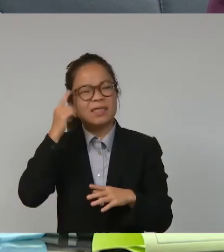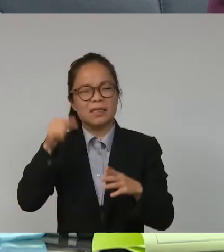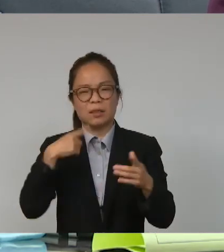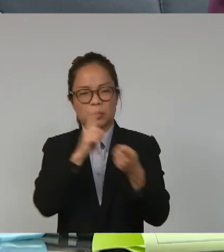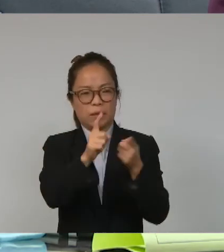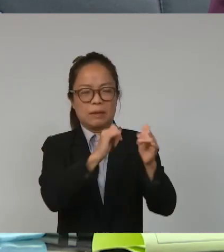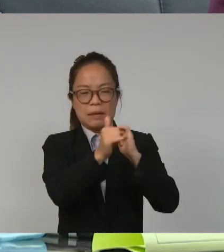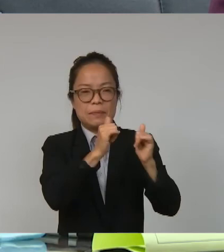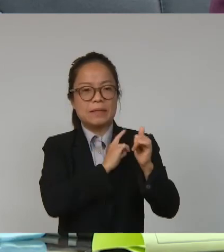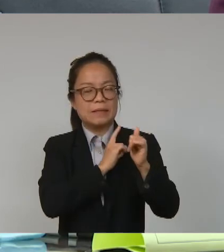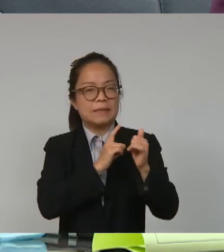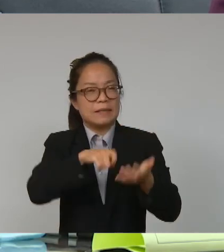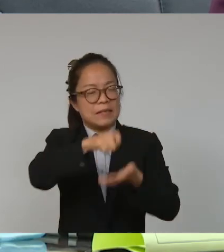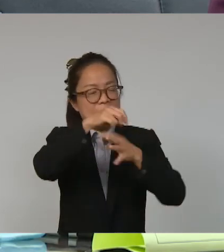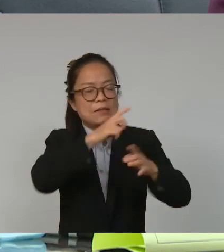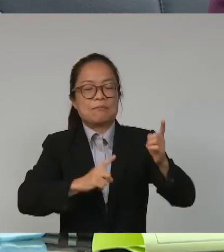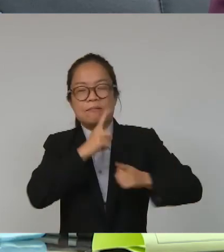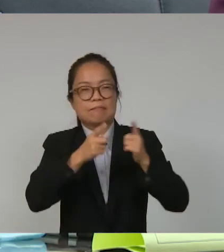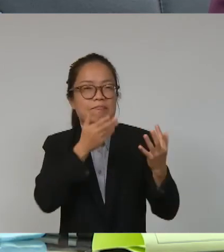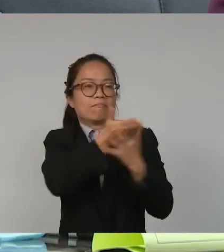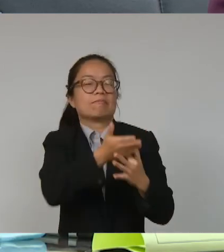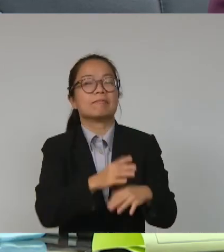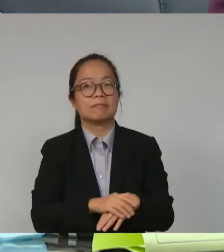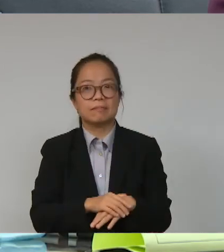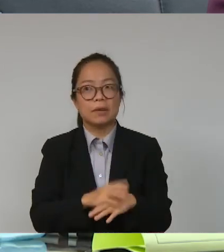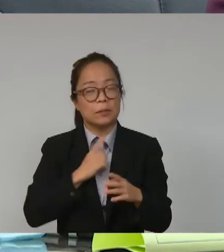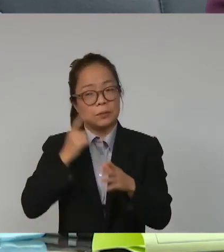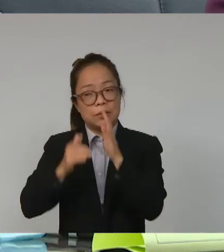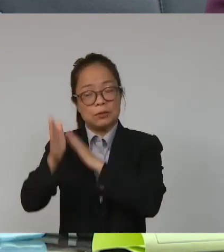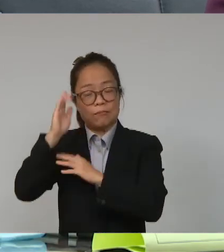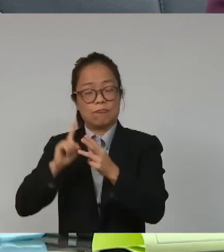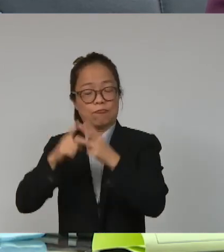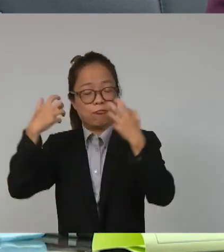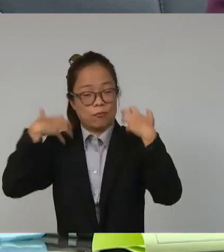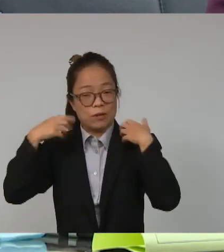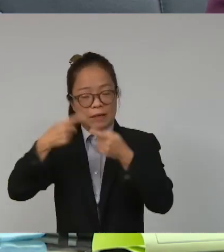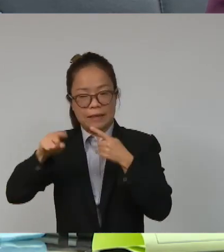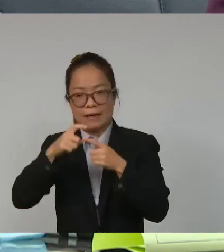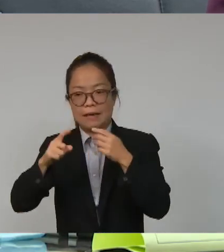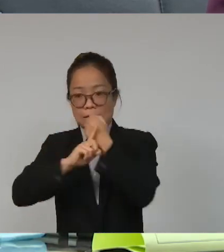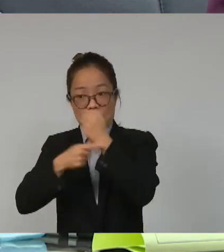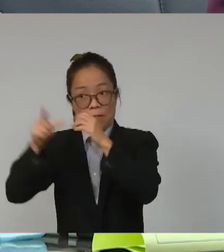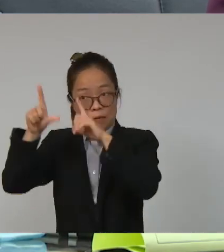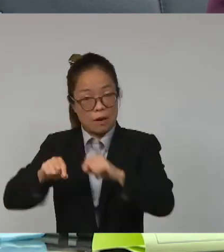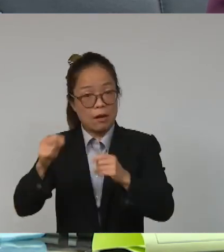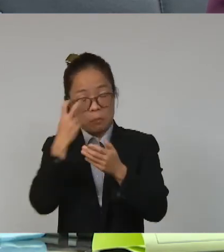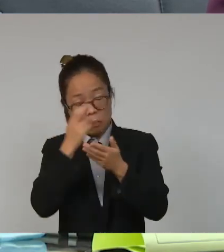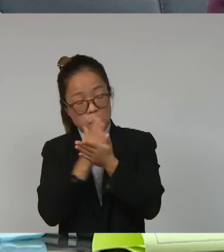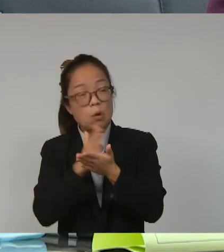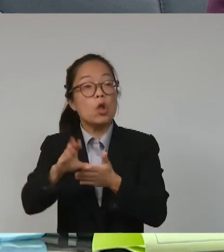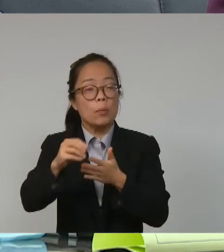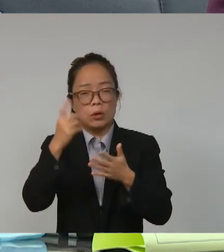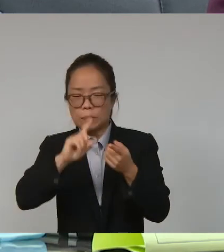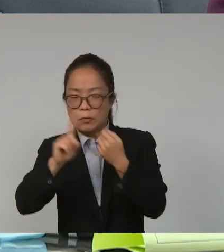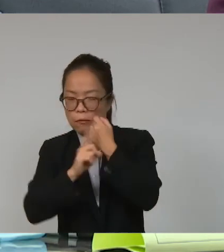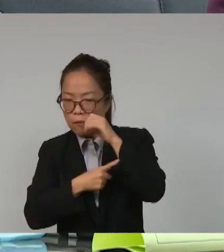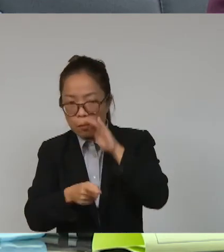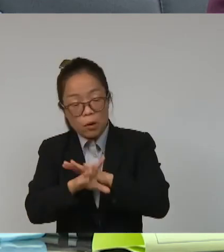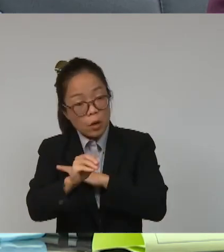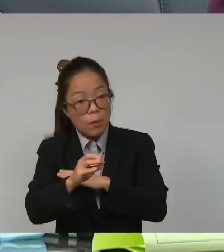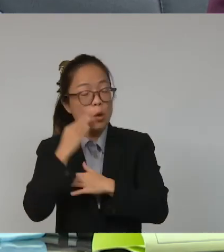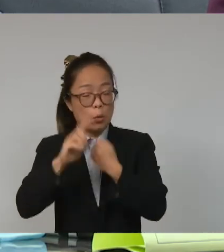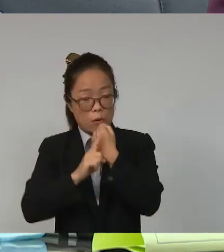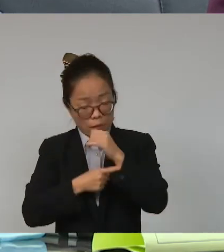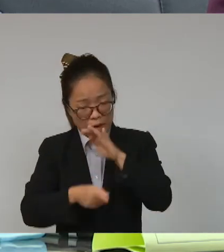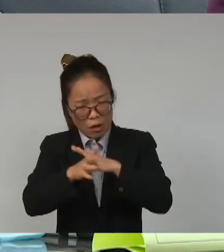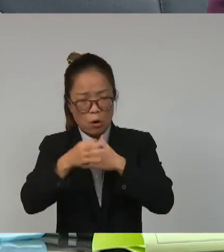犯到人民的一种提案自由。我觉得我们政府主管机关应该是做合法性监督，到底有没有哪个地方违法，有违法部分要做一